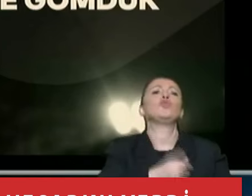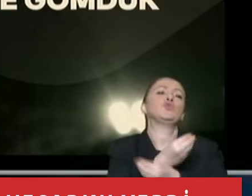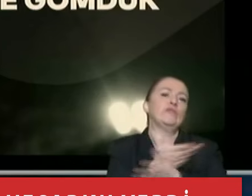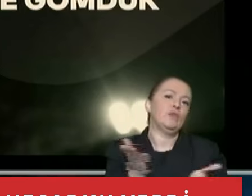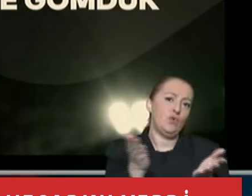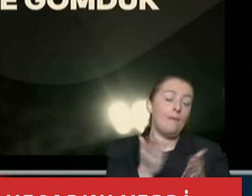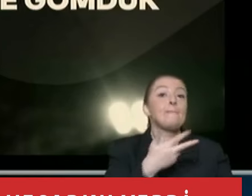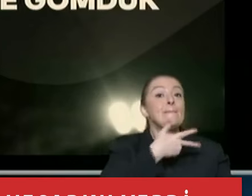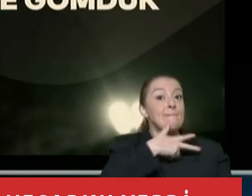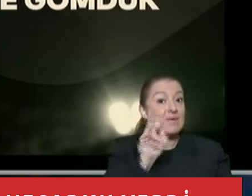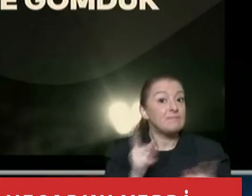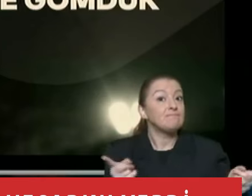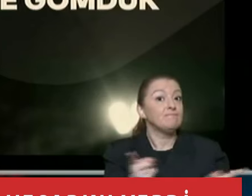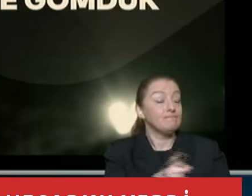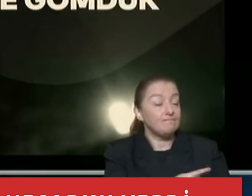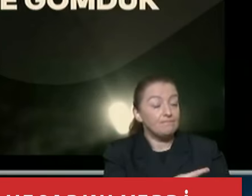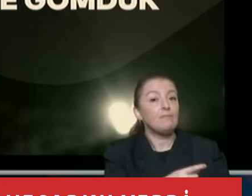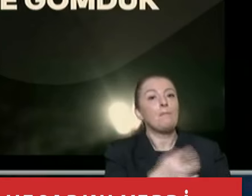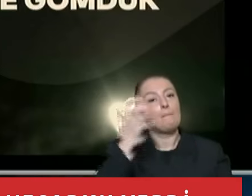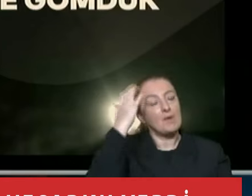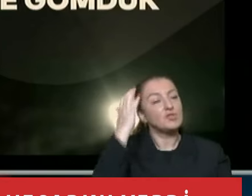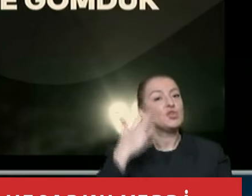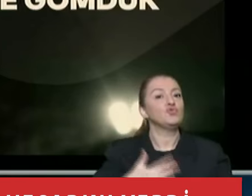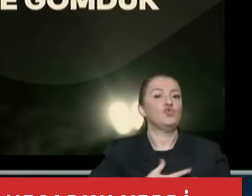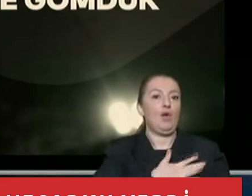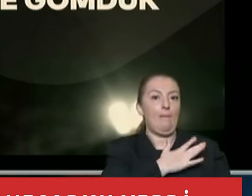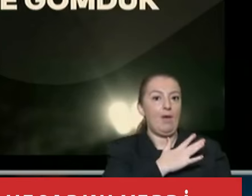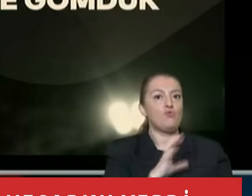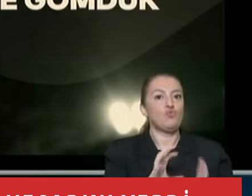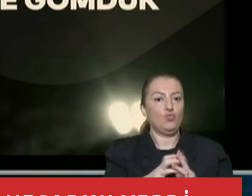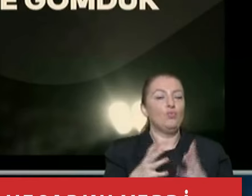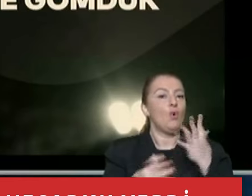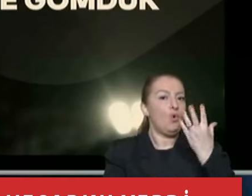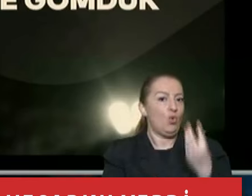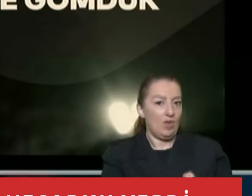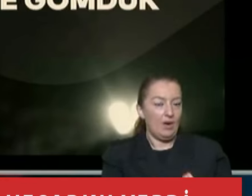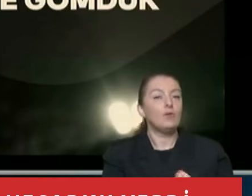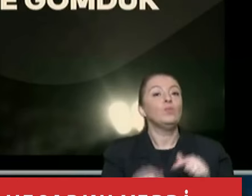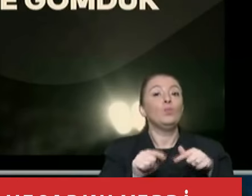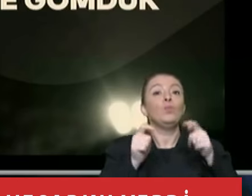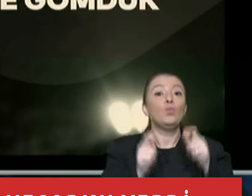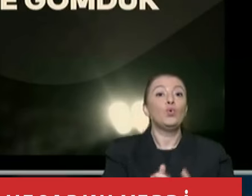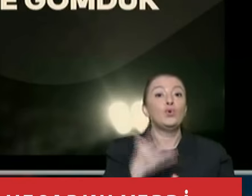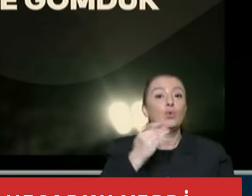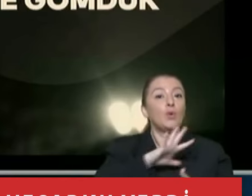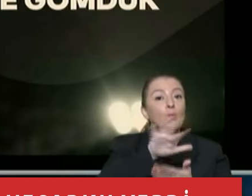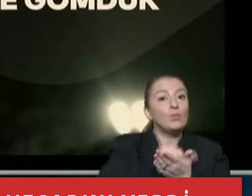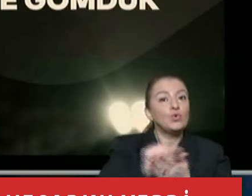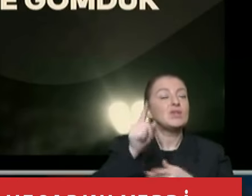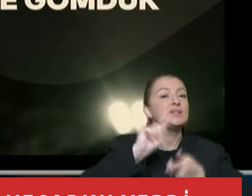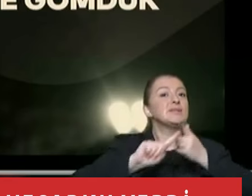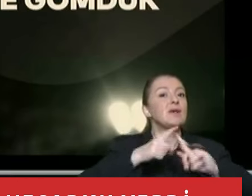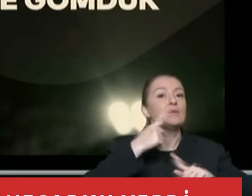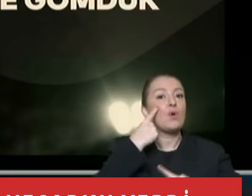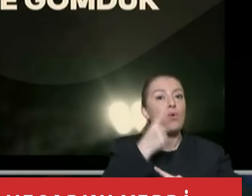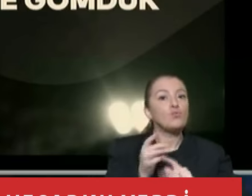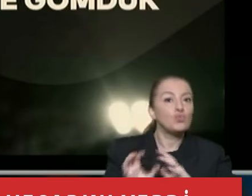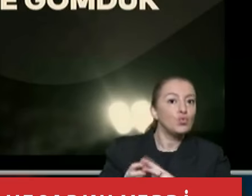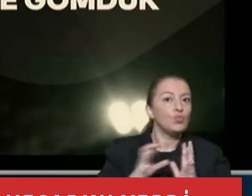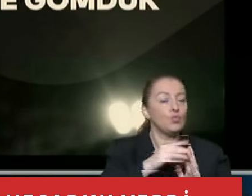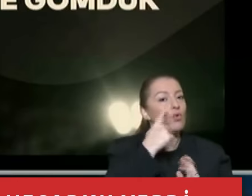uygulamaları da yine başta Cumhuriyet Halk Partisi grubu olmak üzere Burada bulunan bütün siyasi parti gruplarının